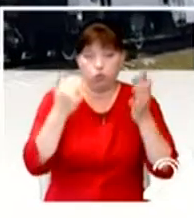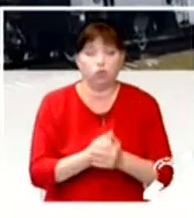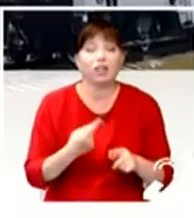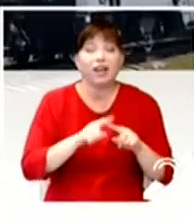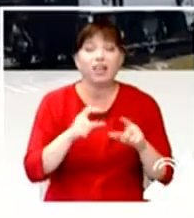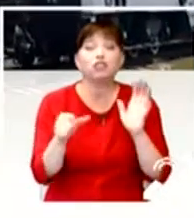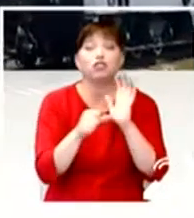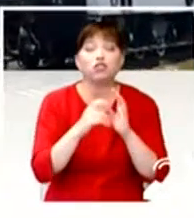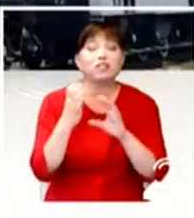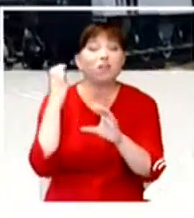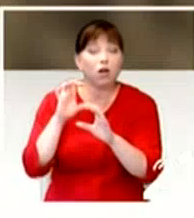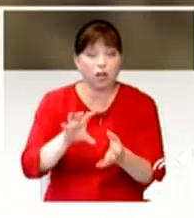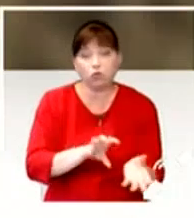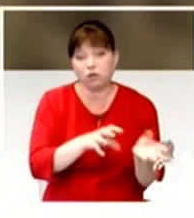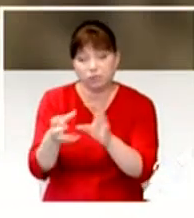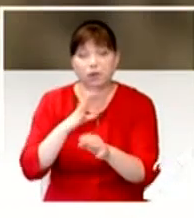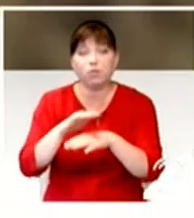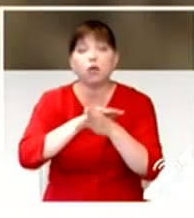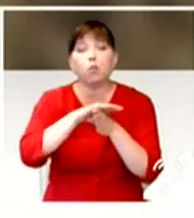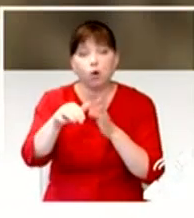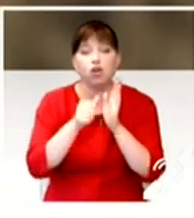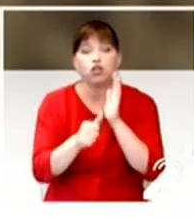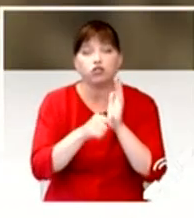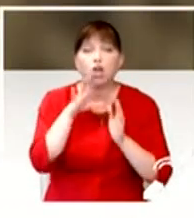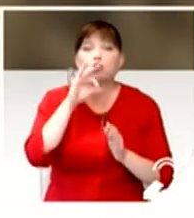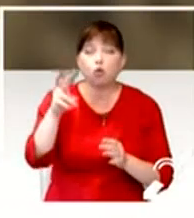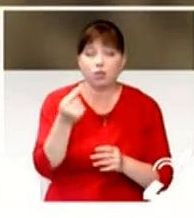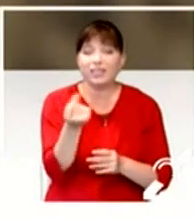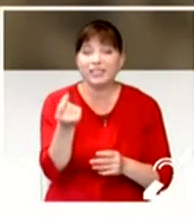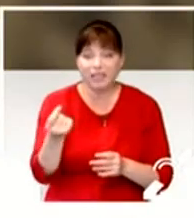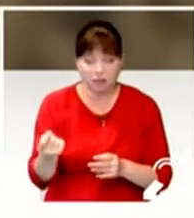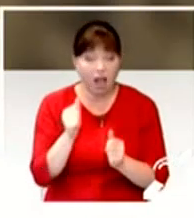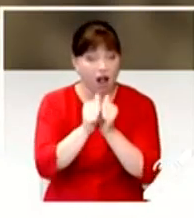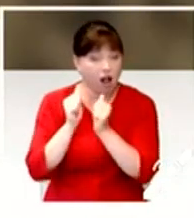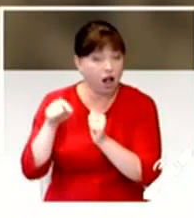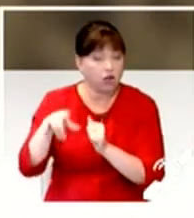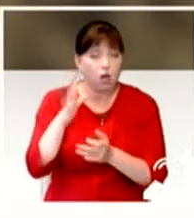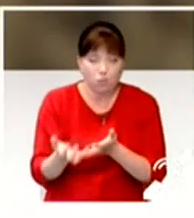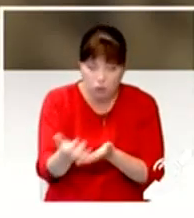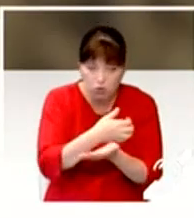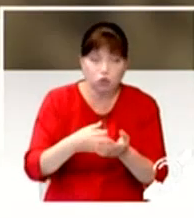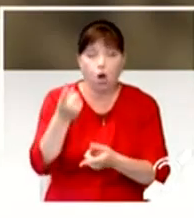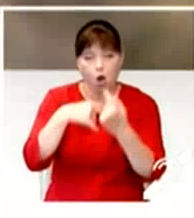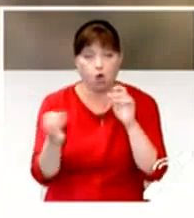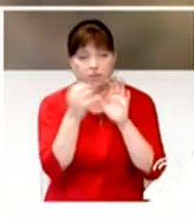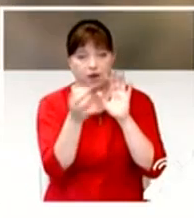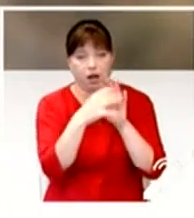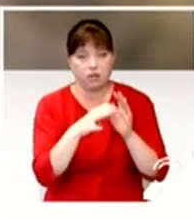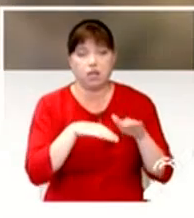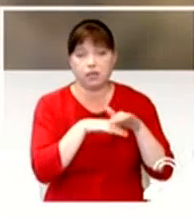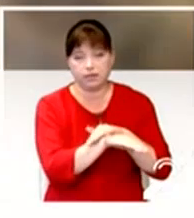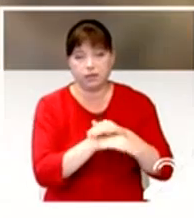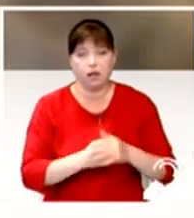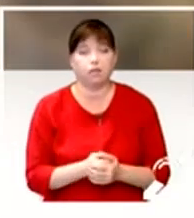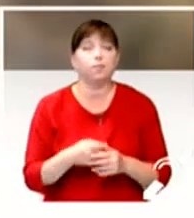Cele 6 vagoane care s-au răsturnat erau încărcate cu câte 60 de tone de cereale. Acestea vor fi colectate și depozitate. Este o